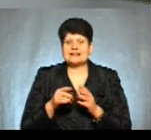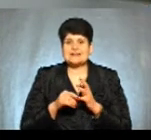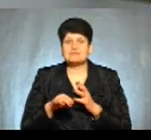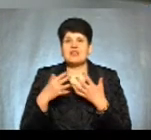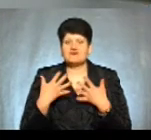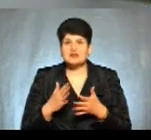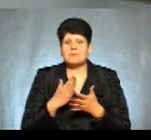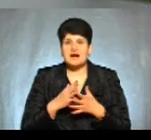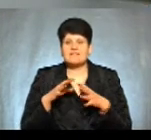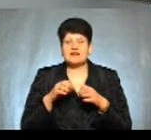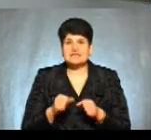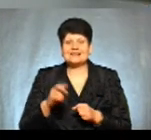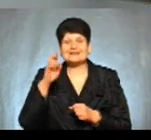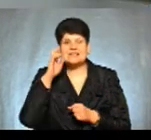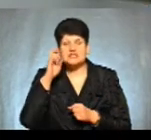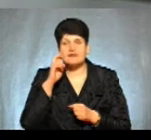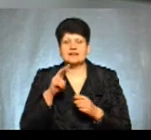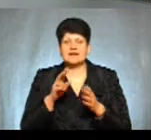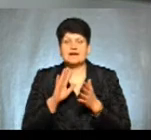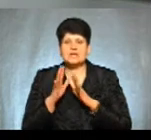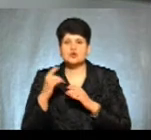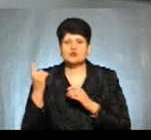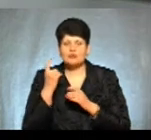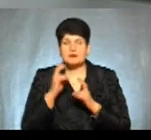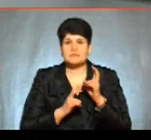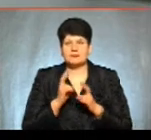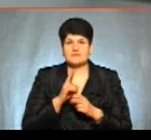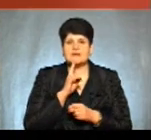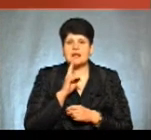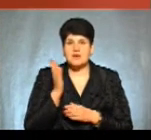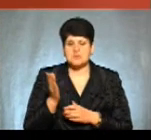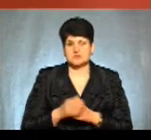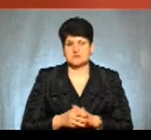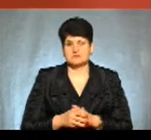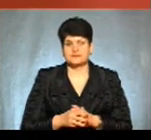має власника, державне, ще раз наголошую, державне лісогосподарське підприємство з Кременця.